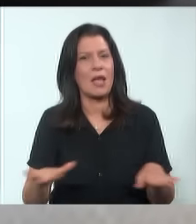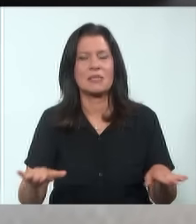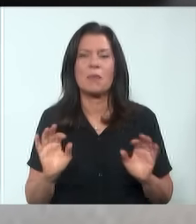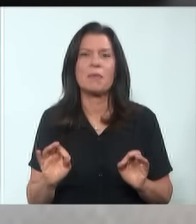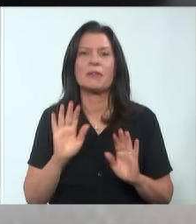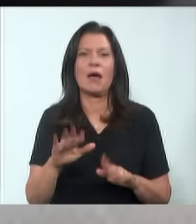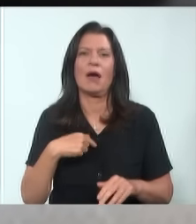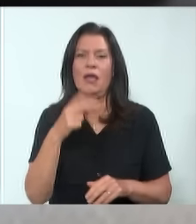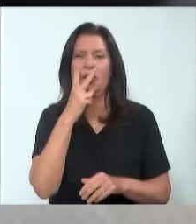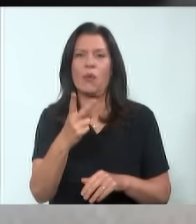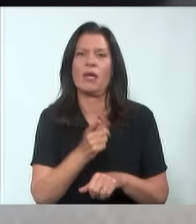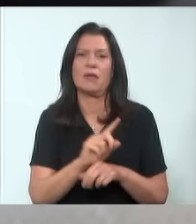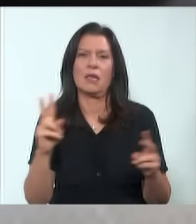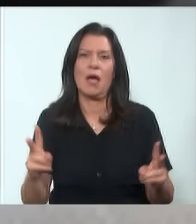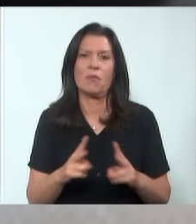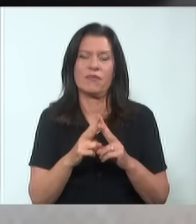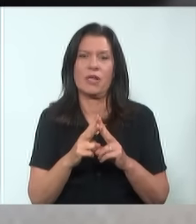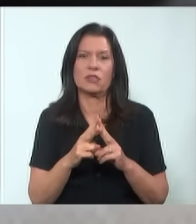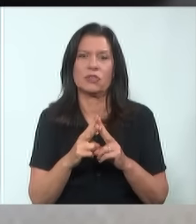רגע המפגש, פשוט את יודעת כאילו...